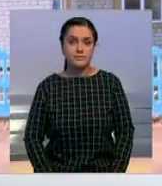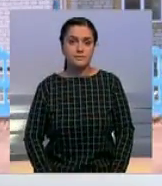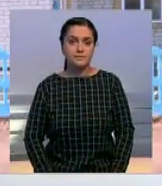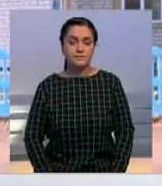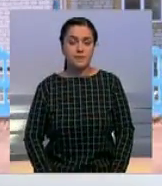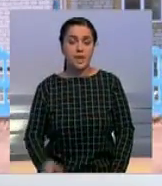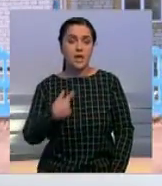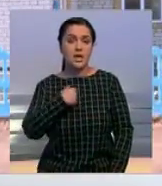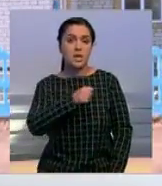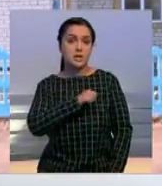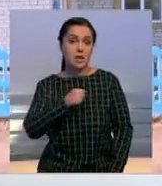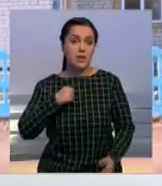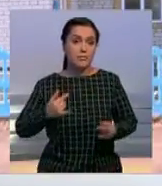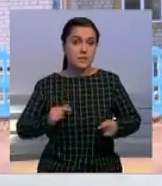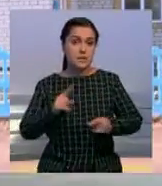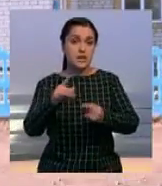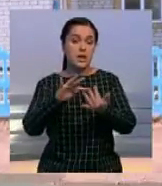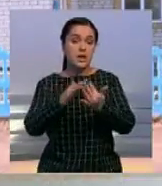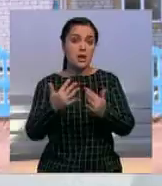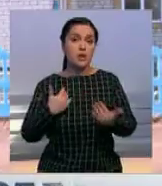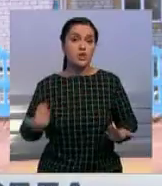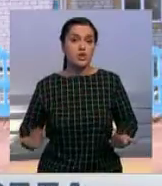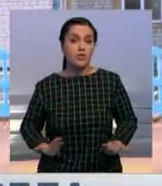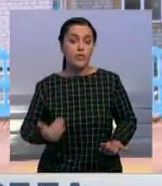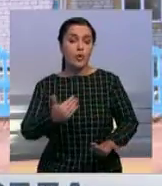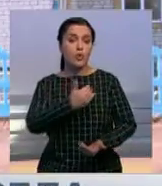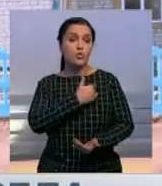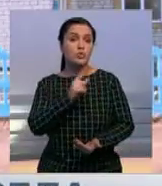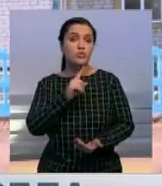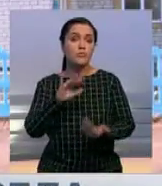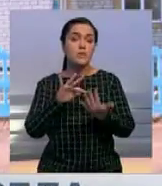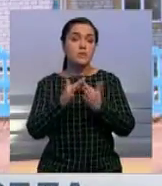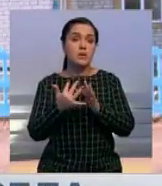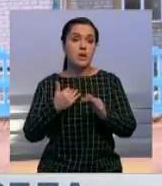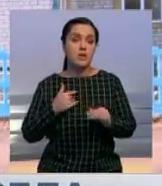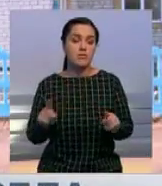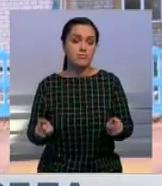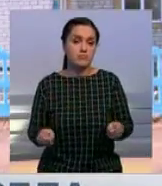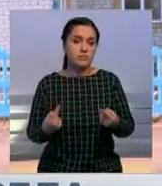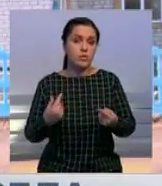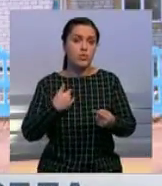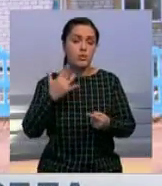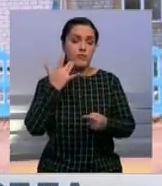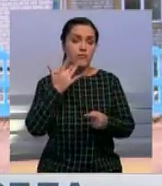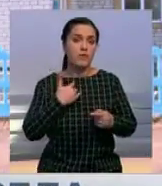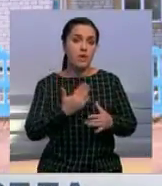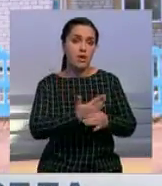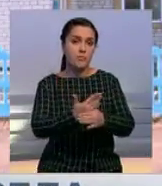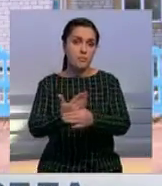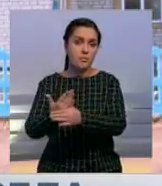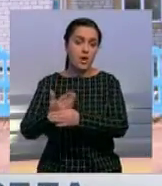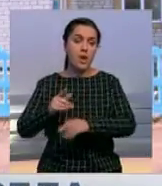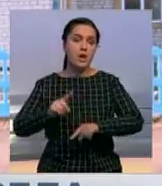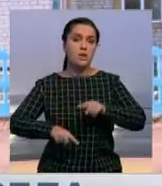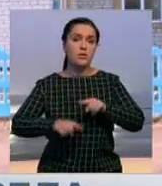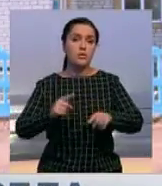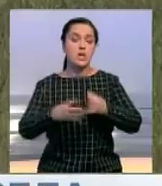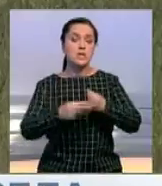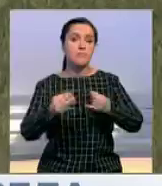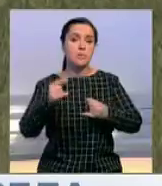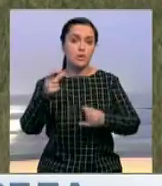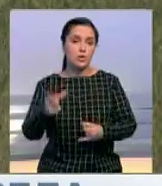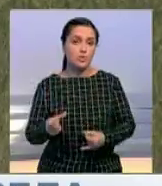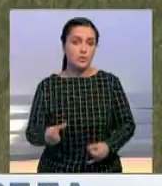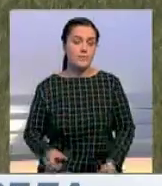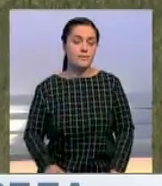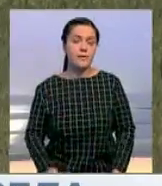Я сам родился в этом ауле, живу здесь и хочу, чтобы наше село процветало, поэтому считаю важным помогать родной земле и людям, населяющим ее.